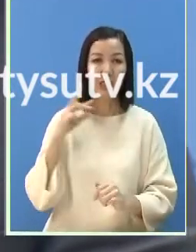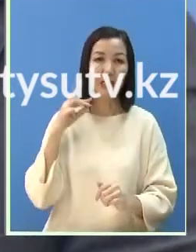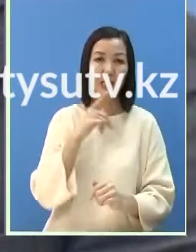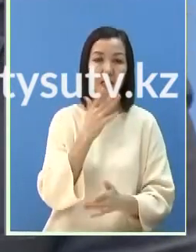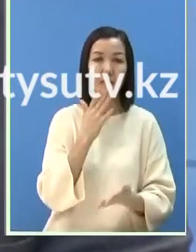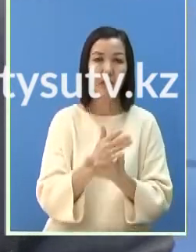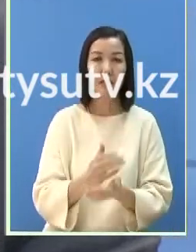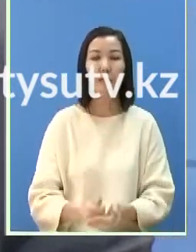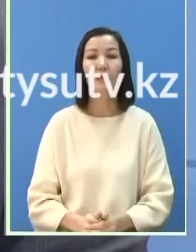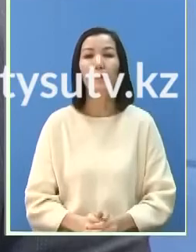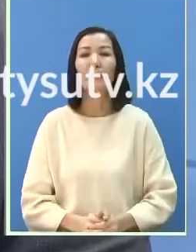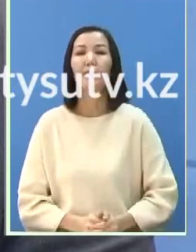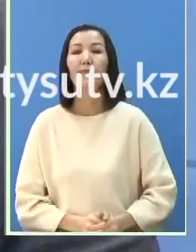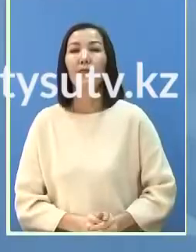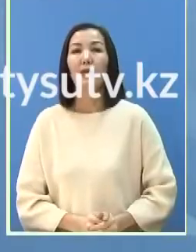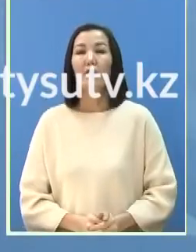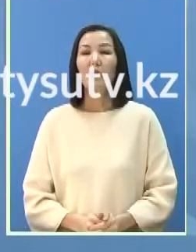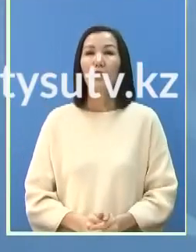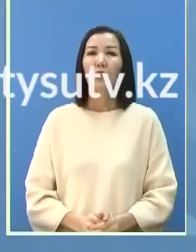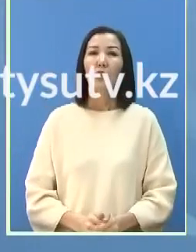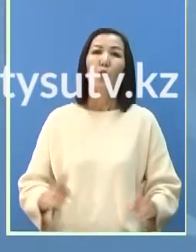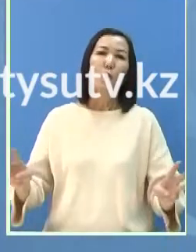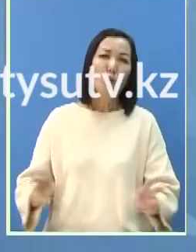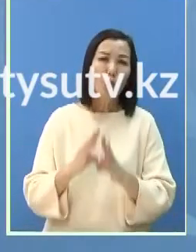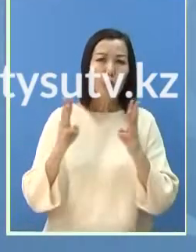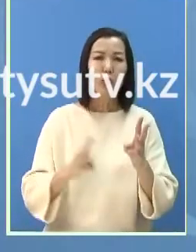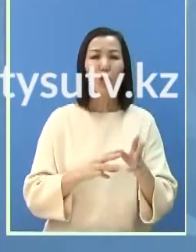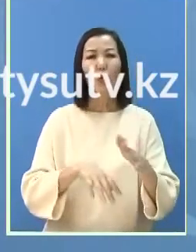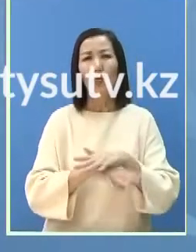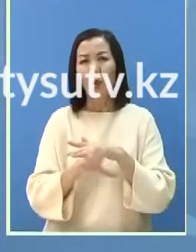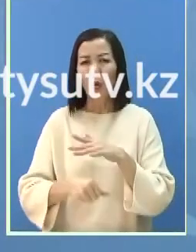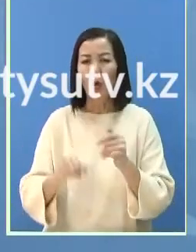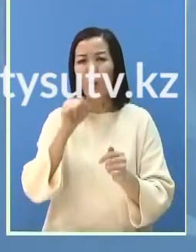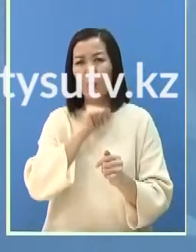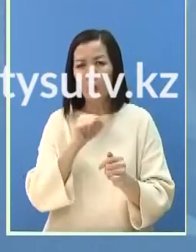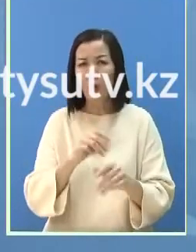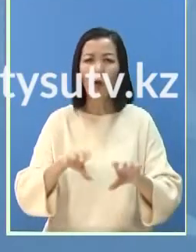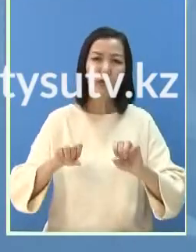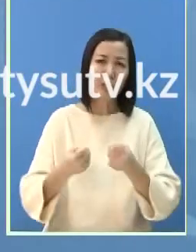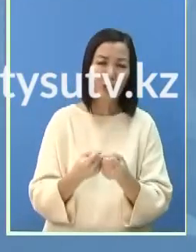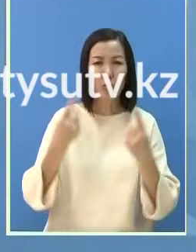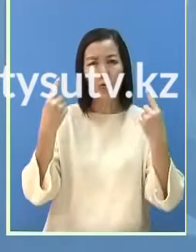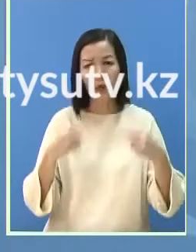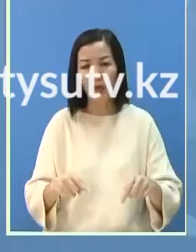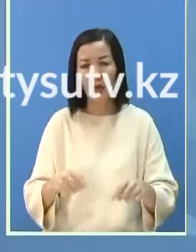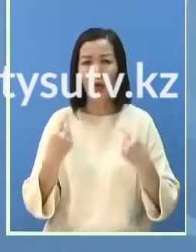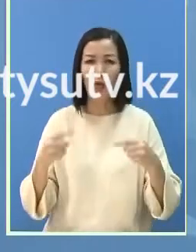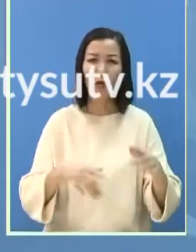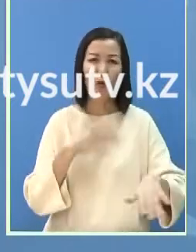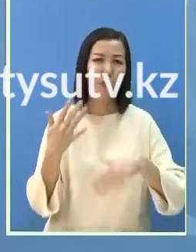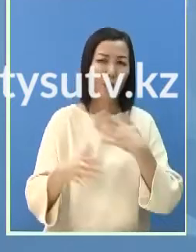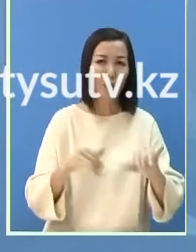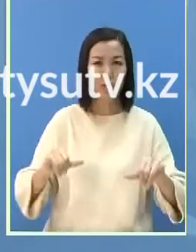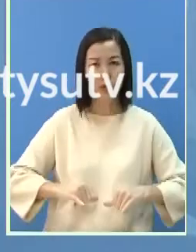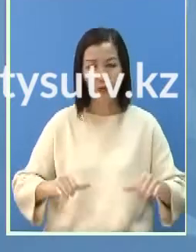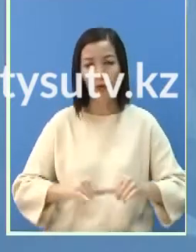бар. Яғни бұл мынау қирау, өртеу, тонау салдарынан болған зиян ғой? Иә, осы жаңағы қаңтардың